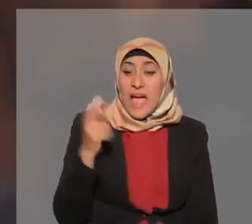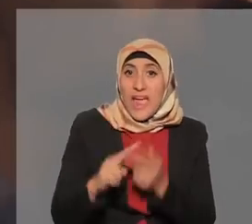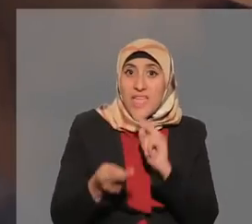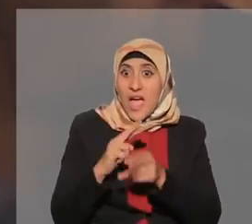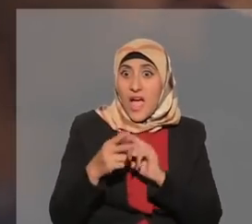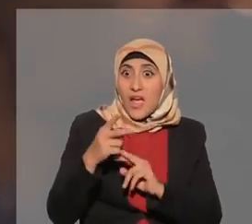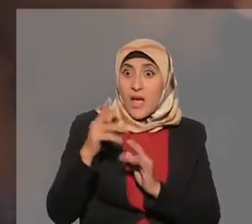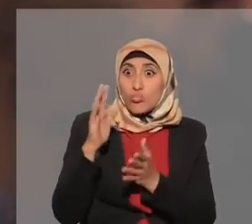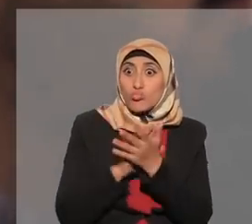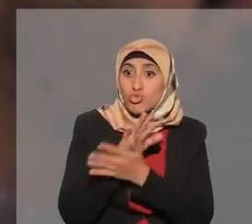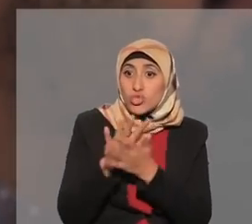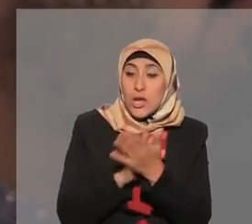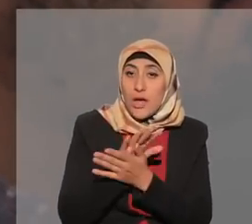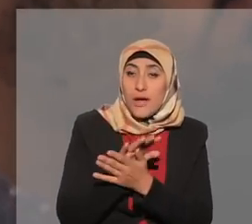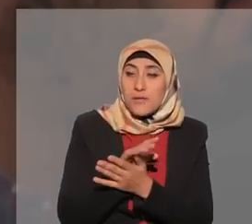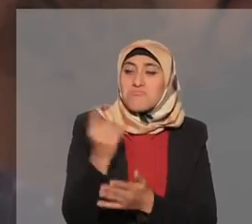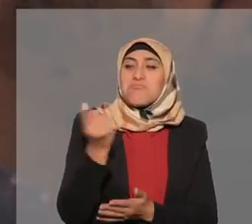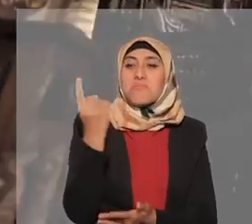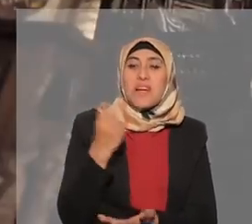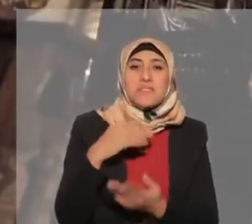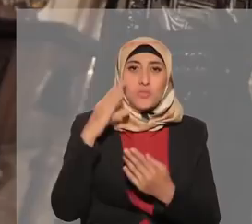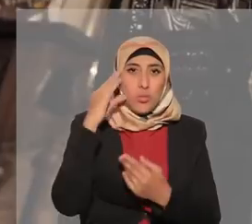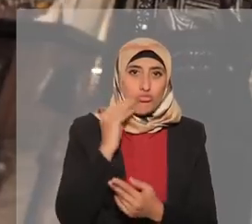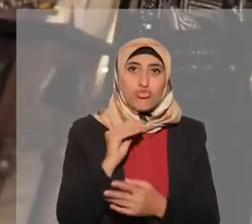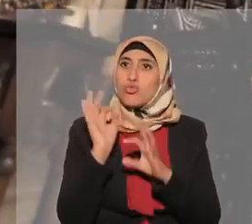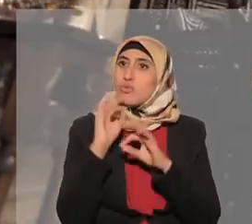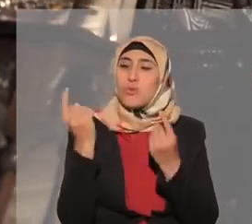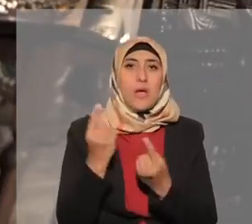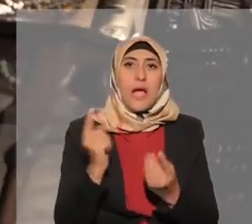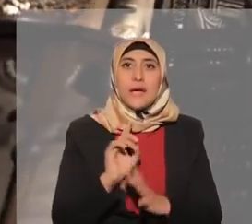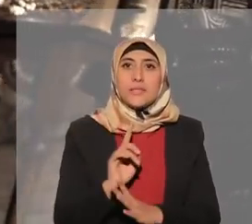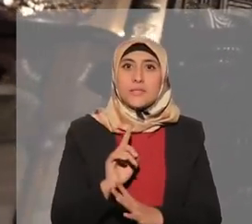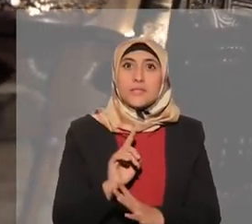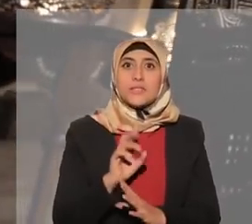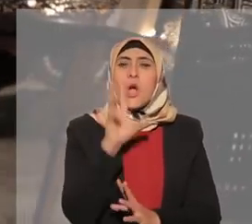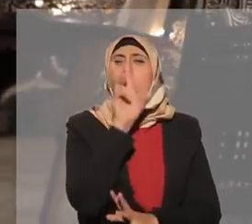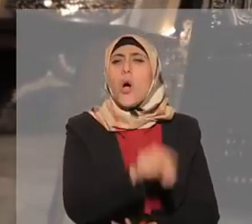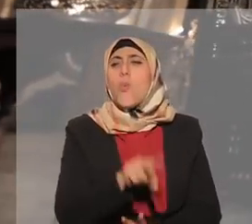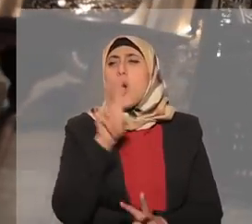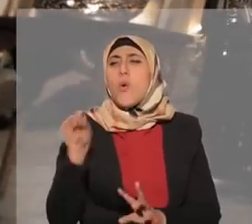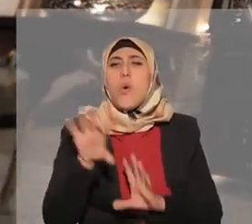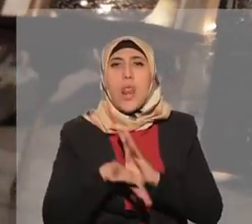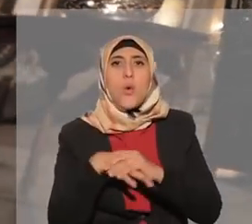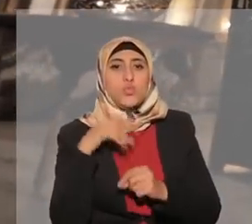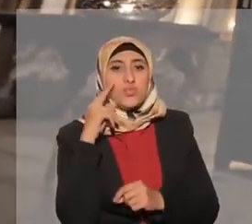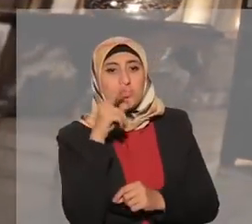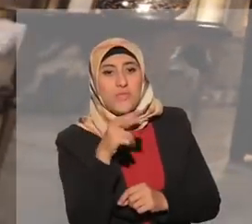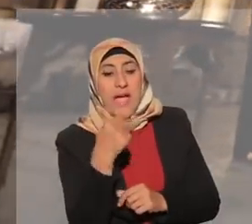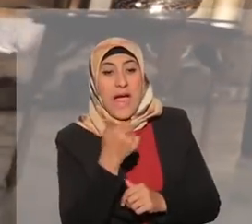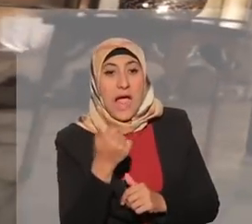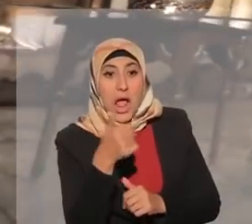كما تسره النعمة. هل يلزم من ذلك أن صاحب مقام الرضا دائما السرور بالمصيبة؟